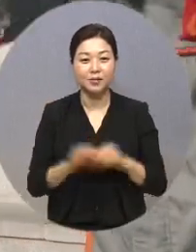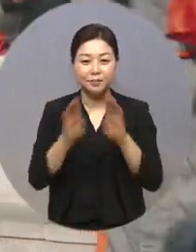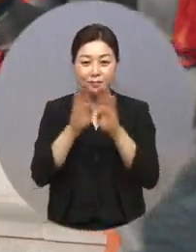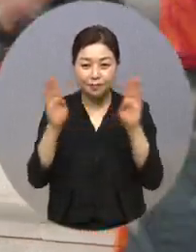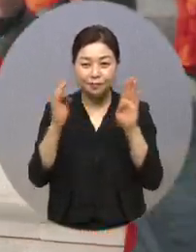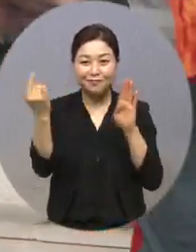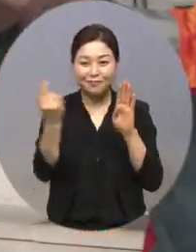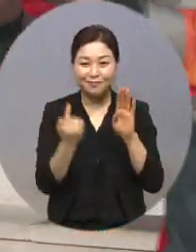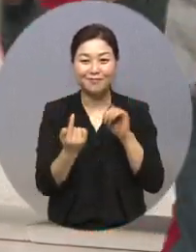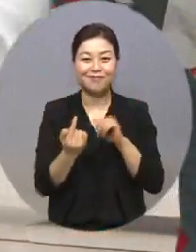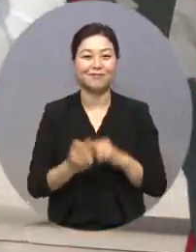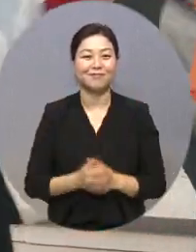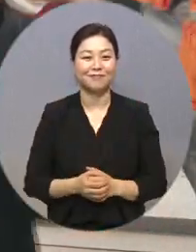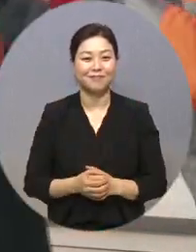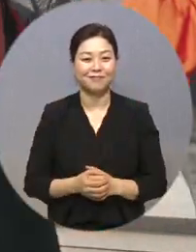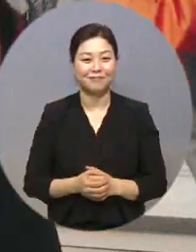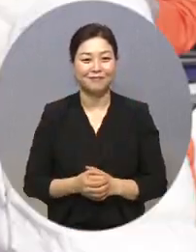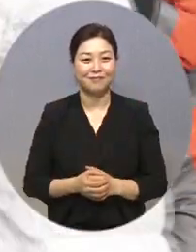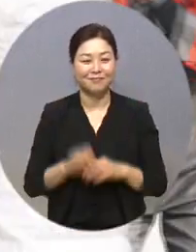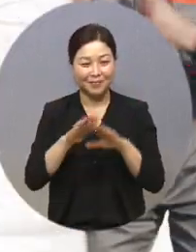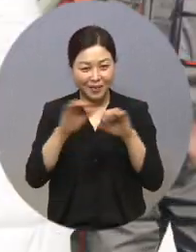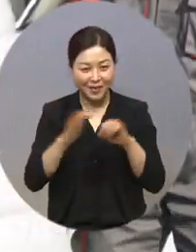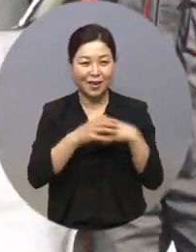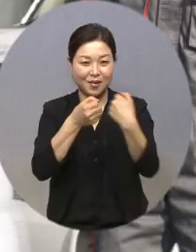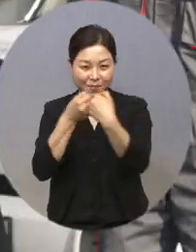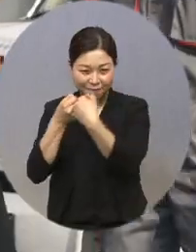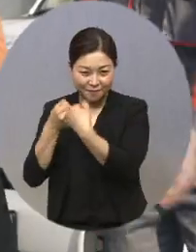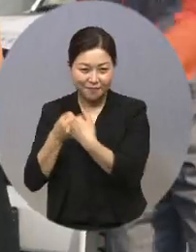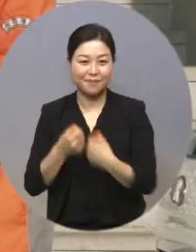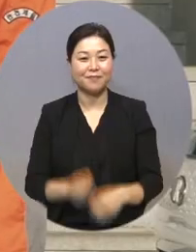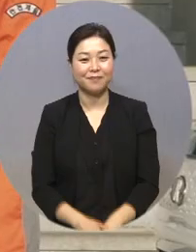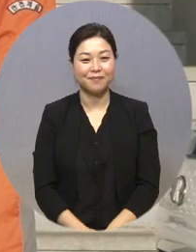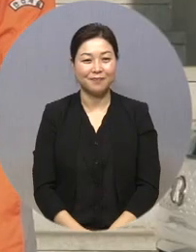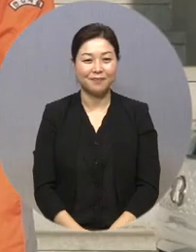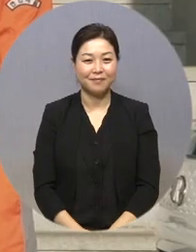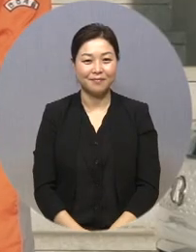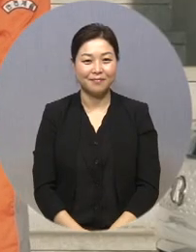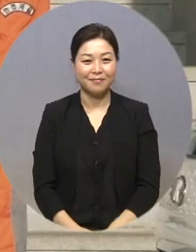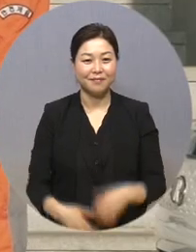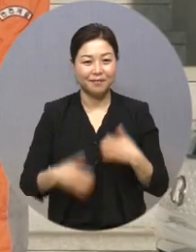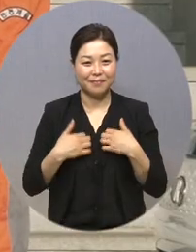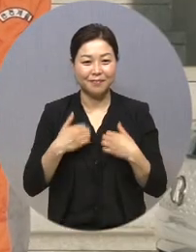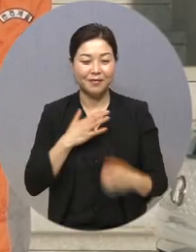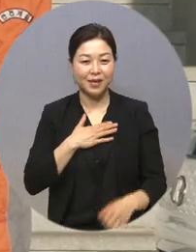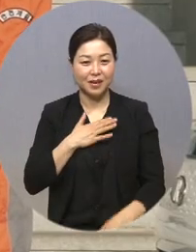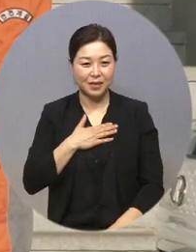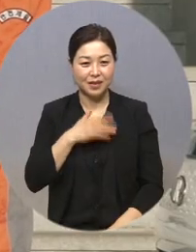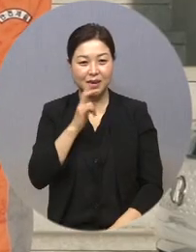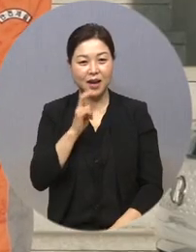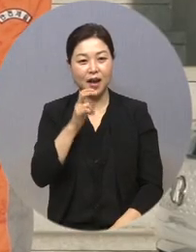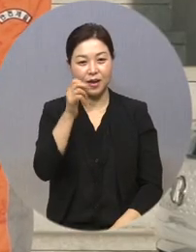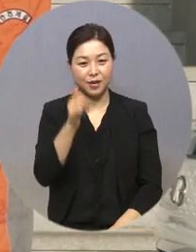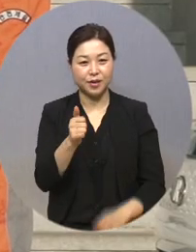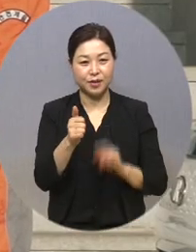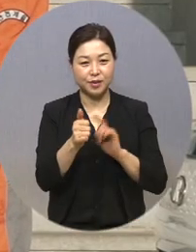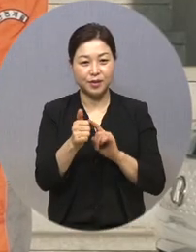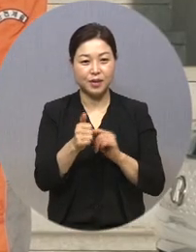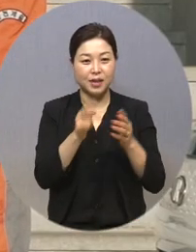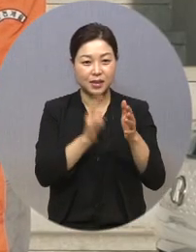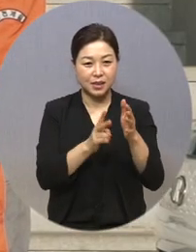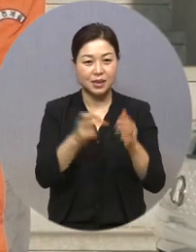우리 선배님께서 오셨네요. 코로나니까 주먹으로. 네. 맞습니다. 예. 네, 안녕하세요. 저는 영광 출신 가수 기차와